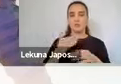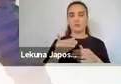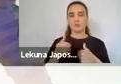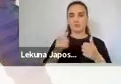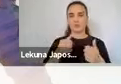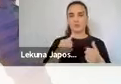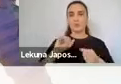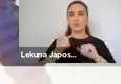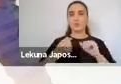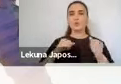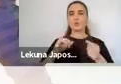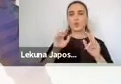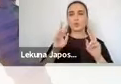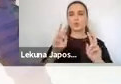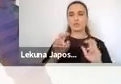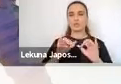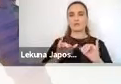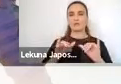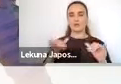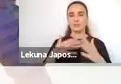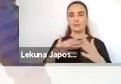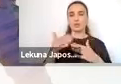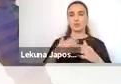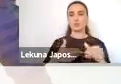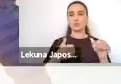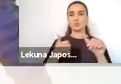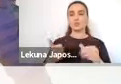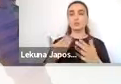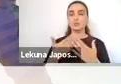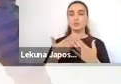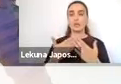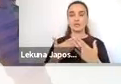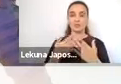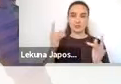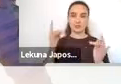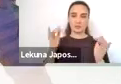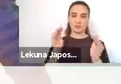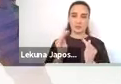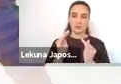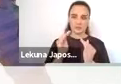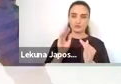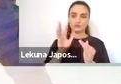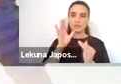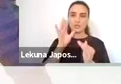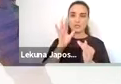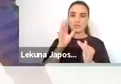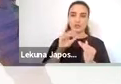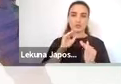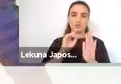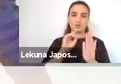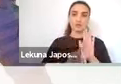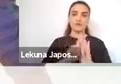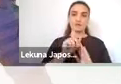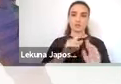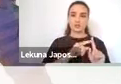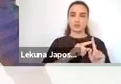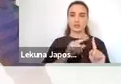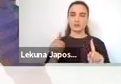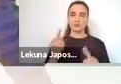მოტორულ განვითარებას უწყობს ბავშვის ხელს. ხო, აი, მაგალითად, ჩვილების ასაკიდან რო დავიწყოთ, ხო,